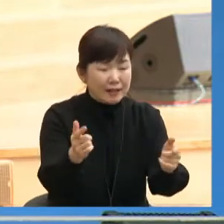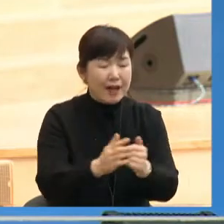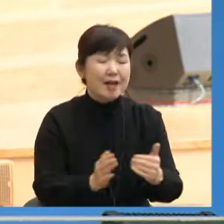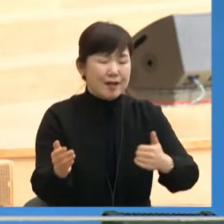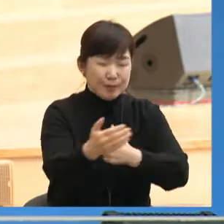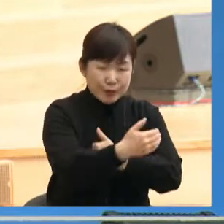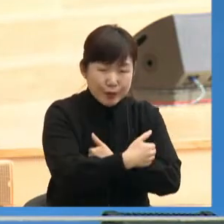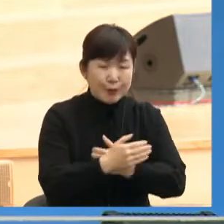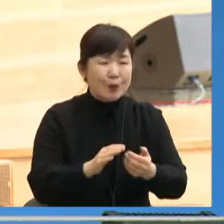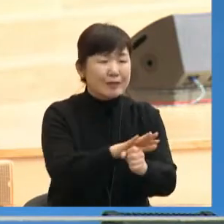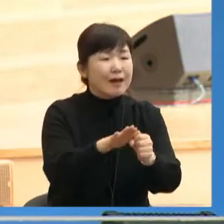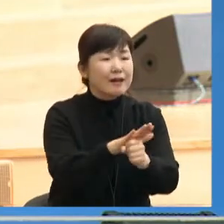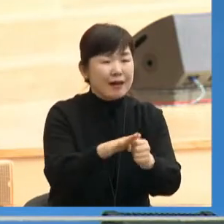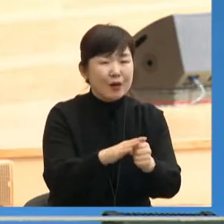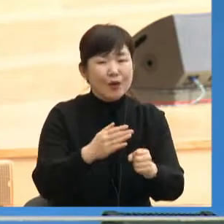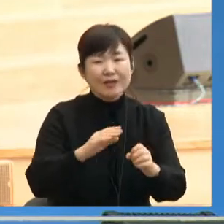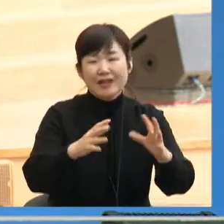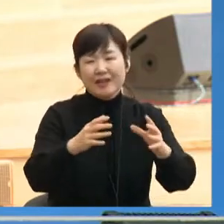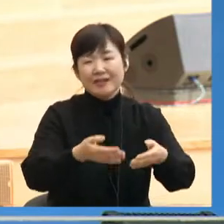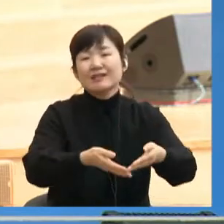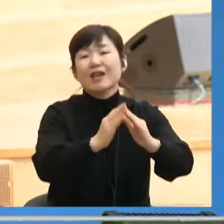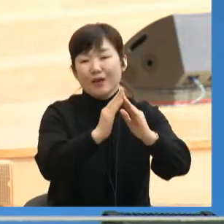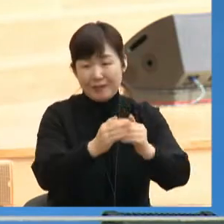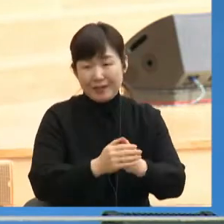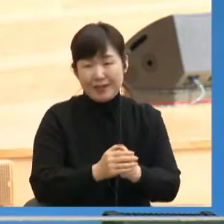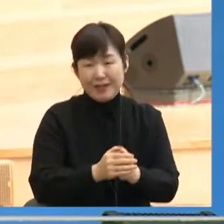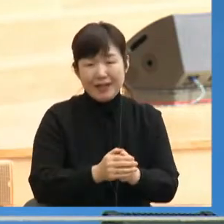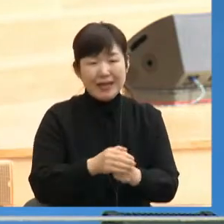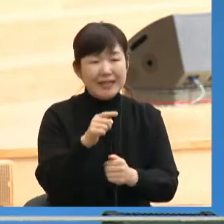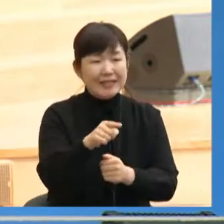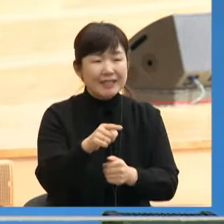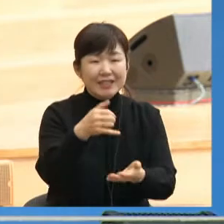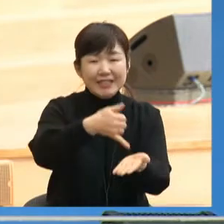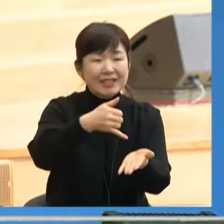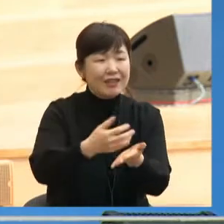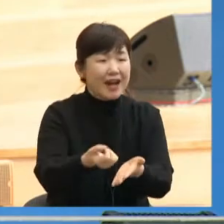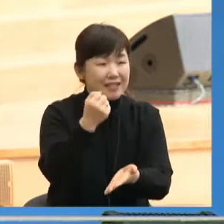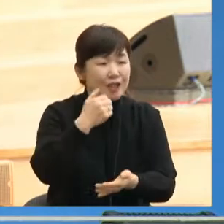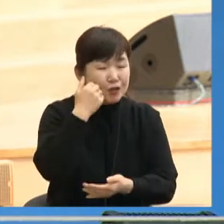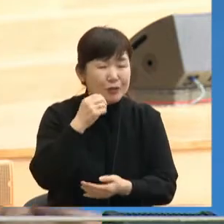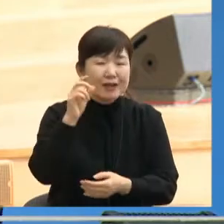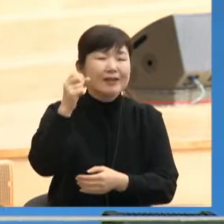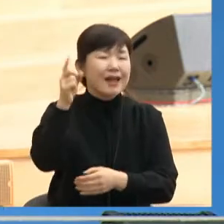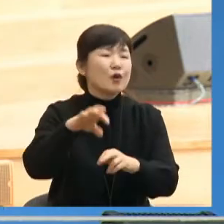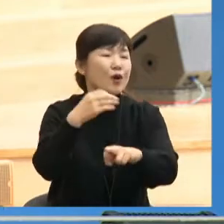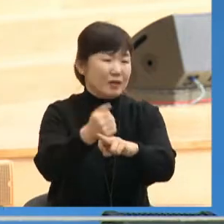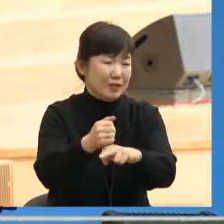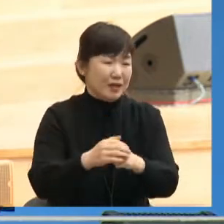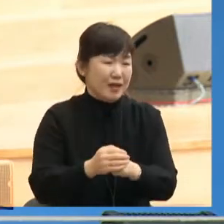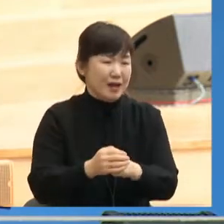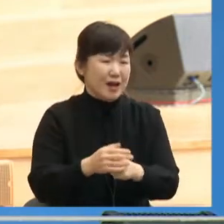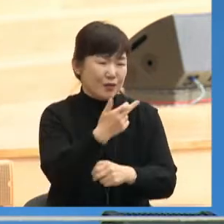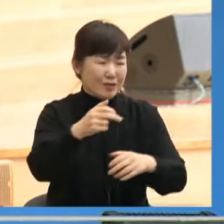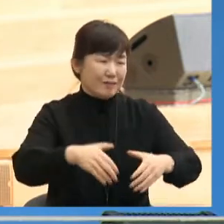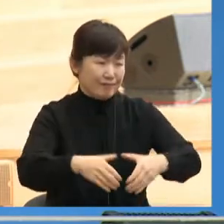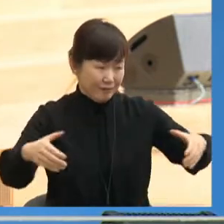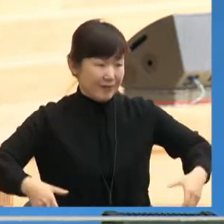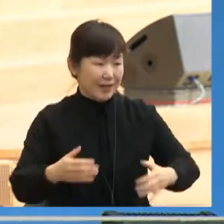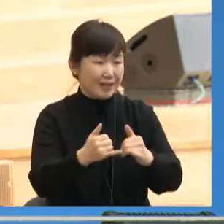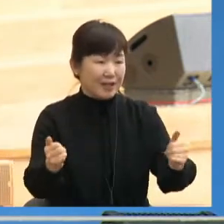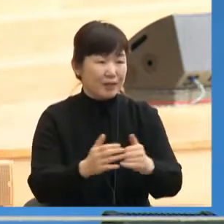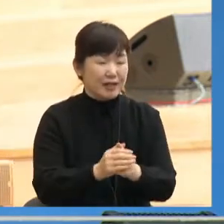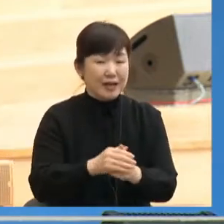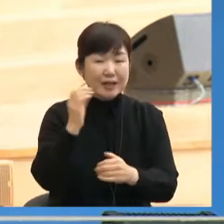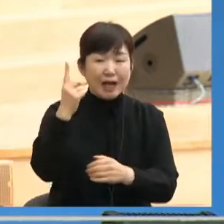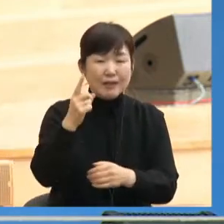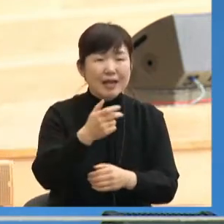거두고 챙기며 자신의 나라를 세워가요. 이 사람이 바로 다윗입니다. 다윗은 여러분 큰 품을 가진 사람이거든요. 그 사람이